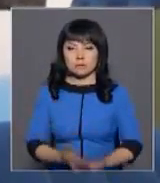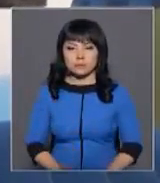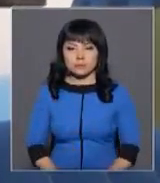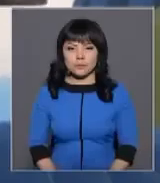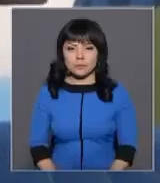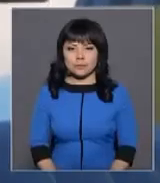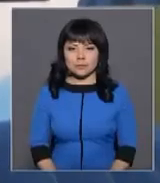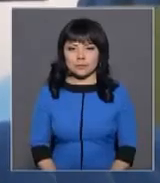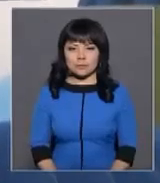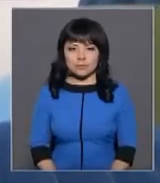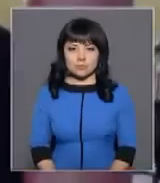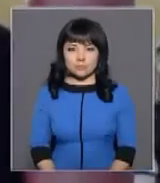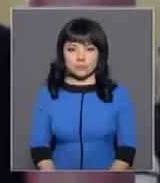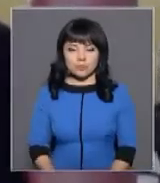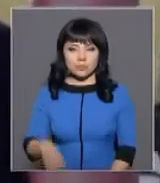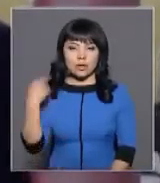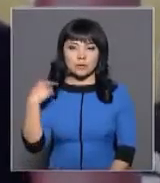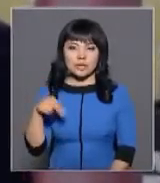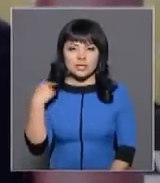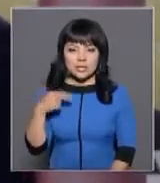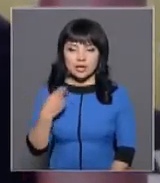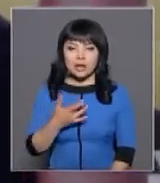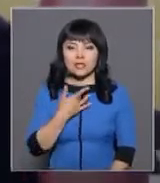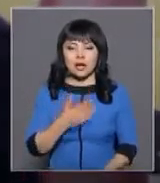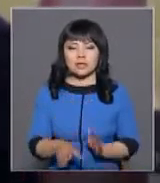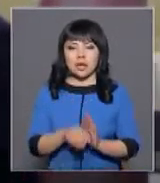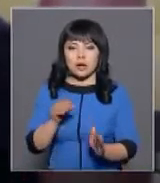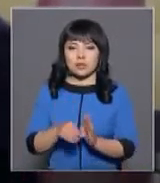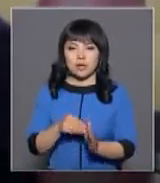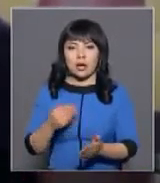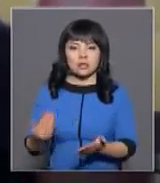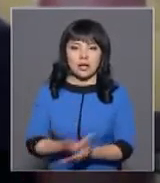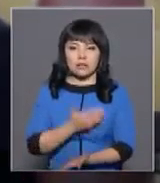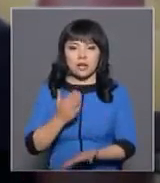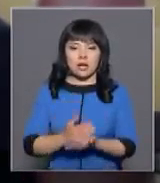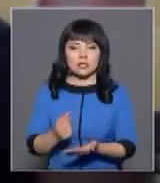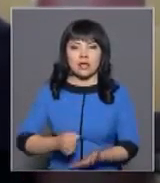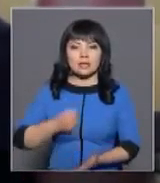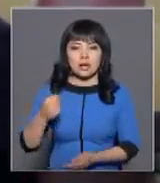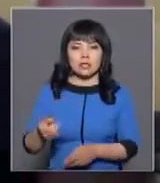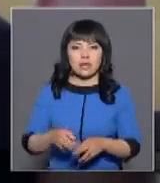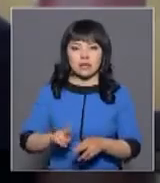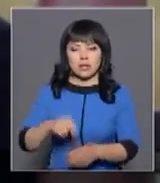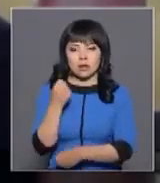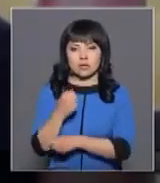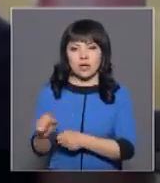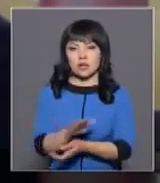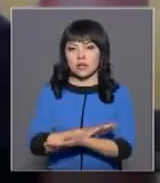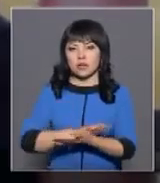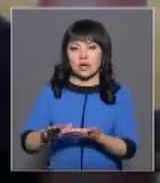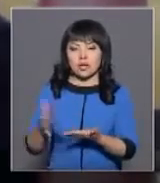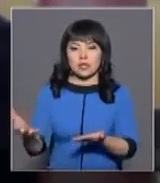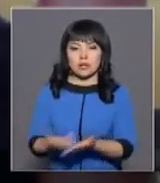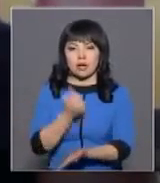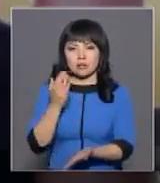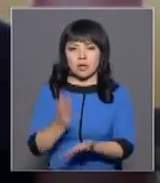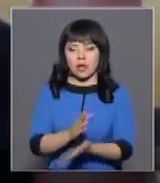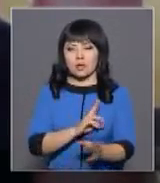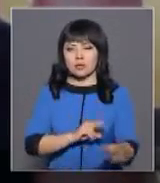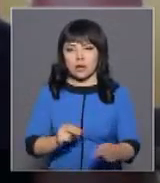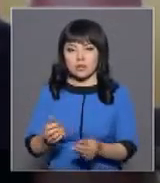Еңіден көревіне сечілен. Президент болып қайта сайланған Нұрсұлтан Назарбаевты сайлаудағы айқын женісімен құттықтай отырып, табысты еңбек